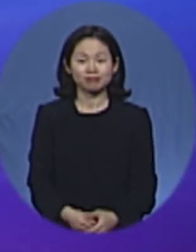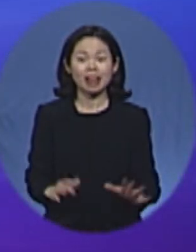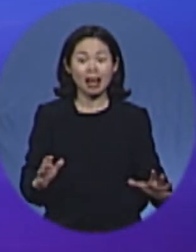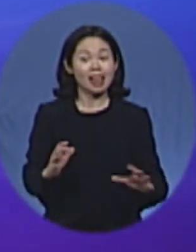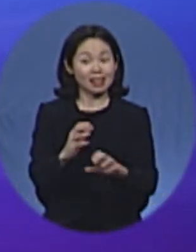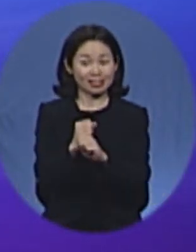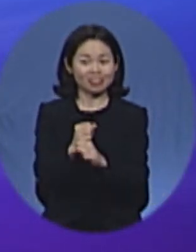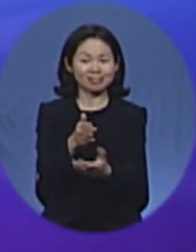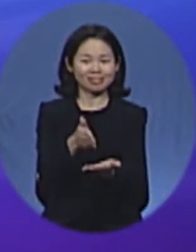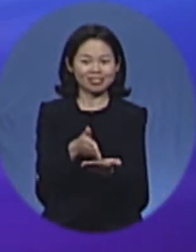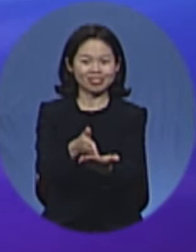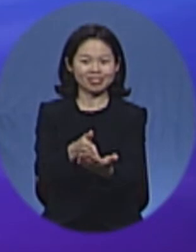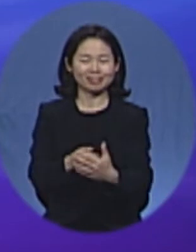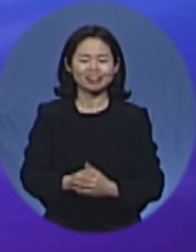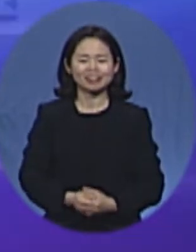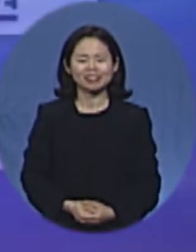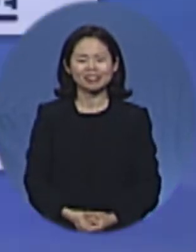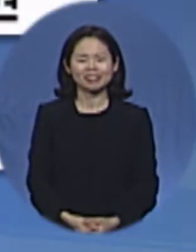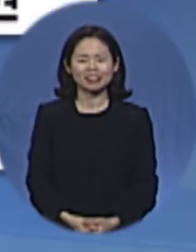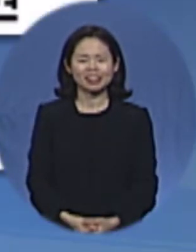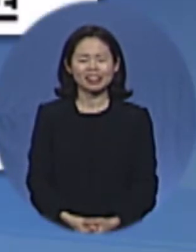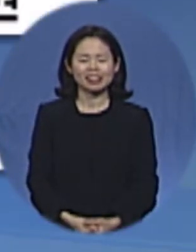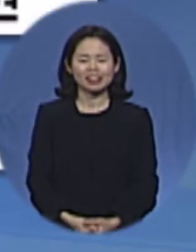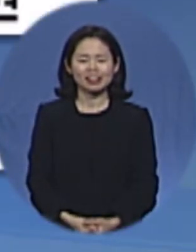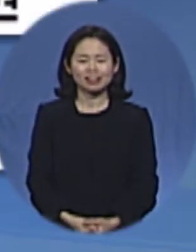이어서 간추린 뉴스를 전해드립니다.